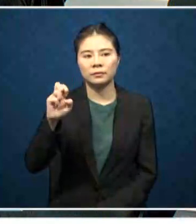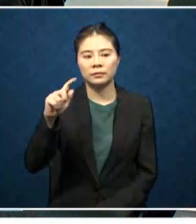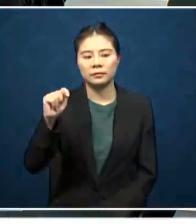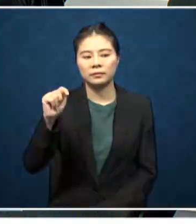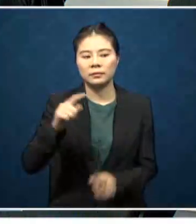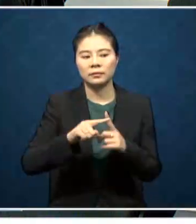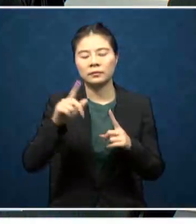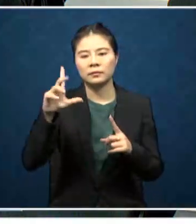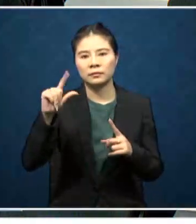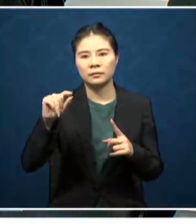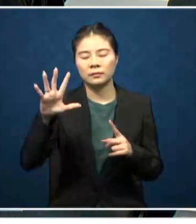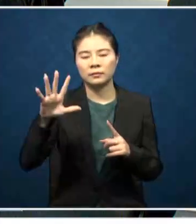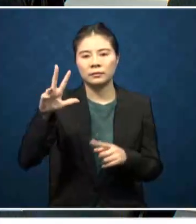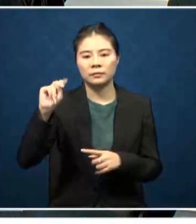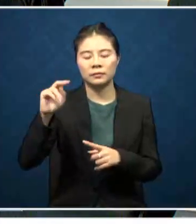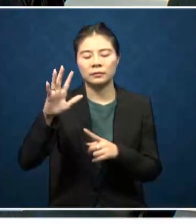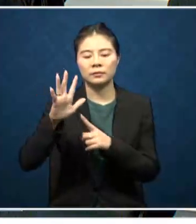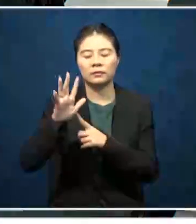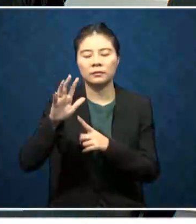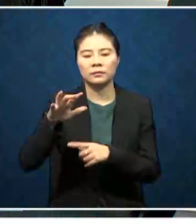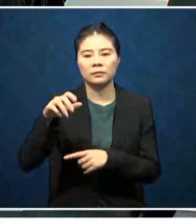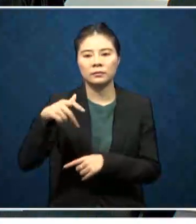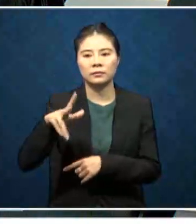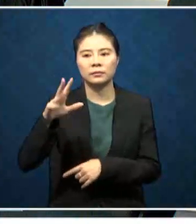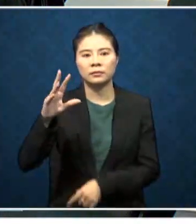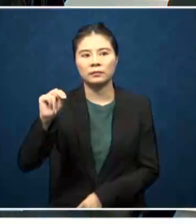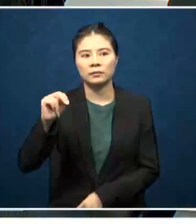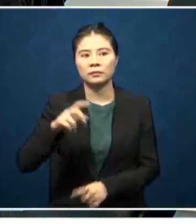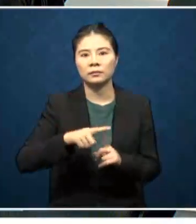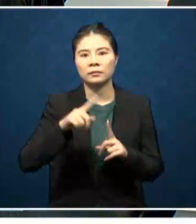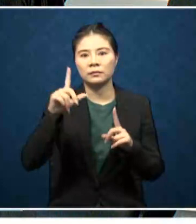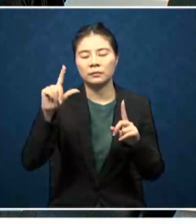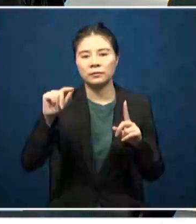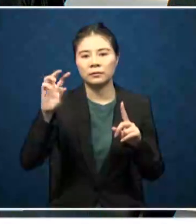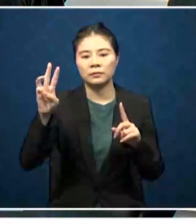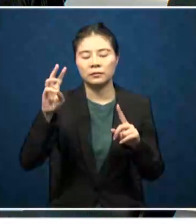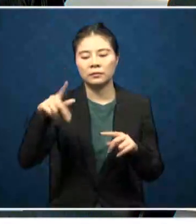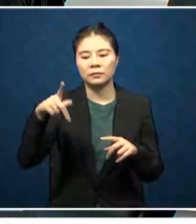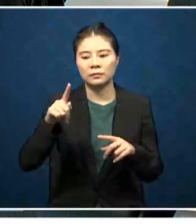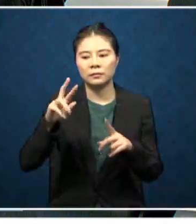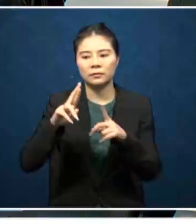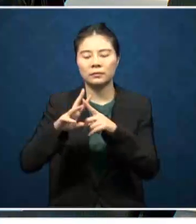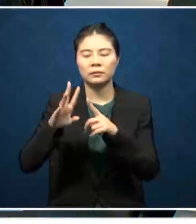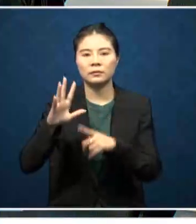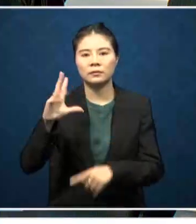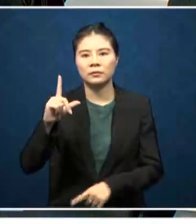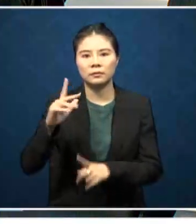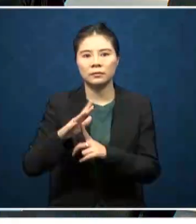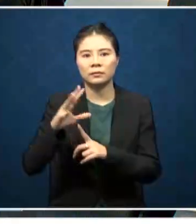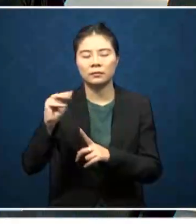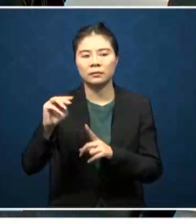25นางน้ำฝนบุญวัฒน์26นายประชุมบุญเทียมและ